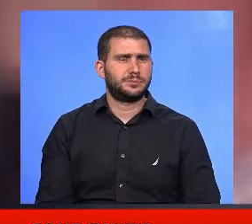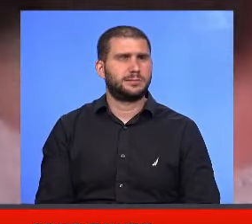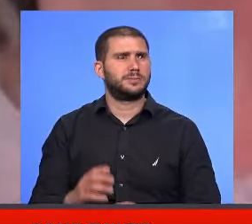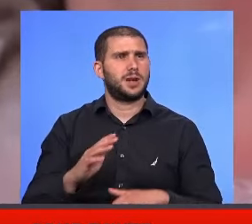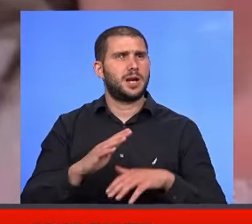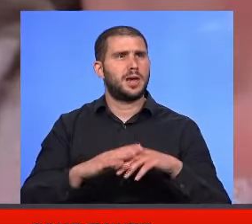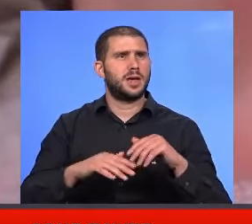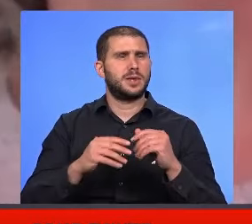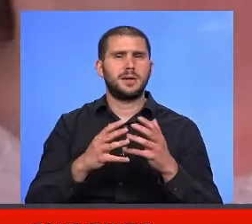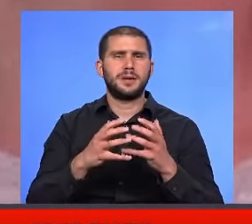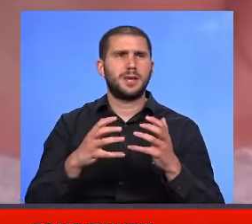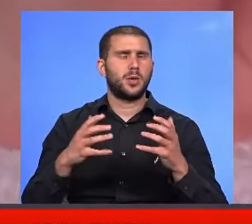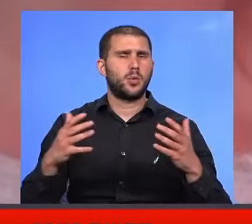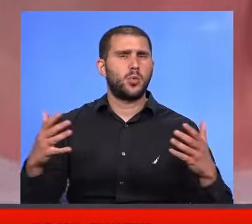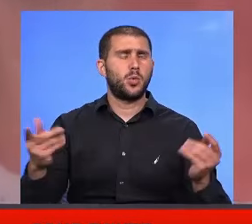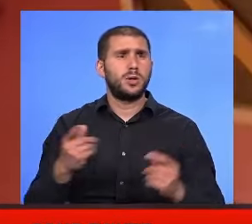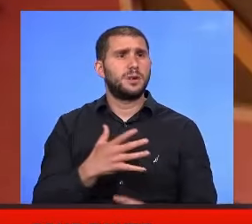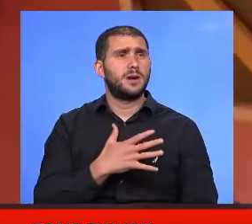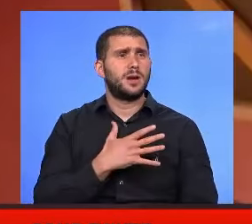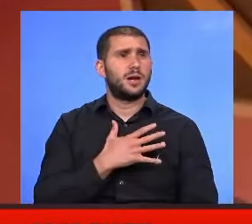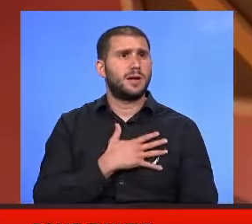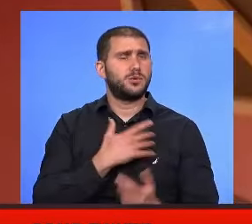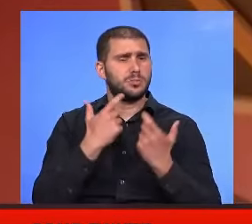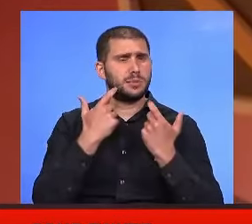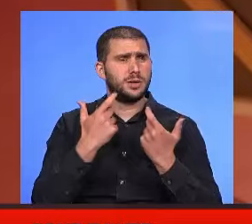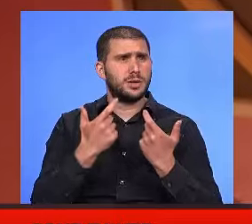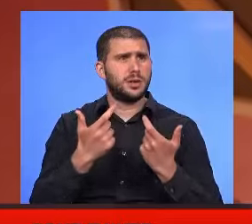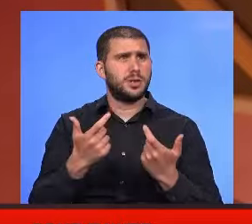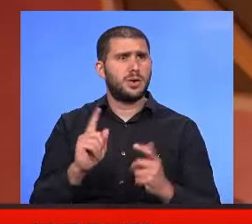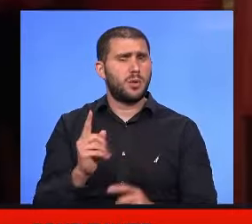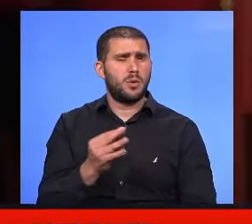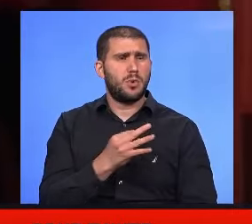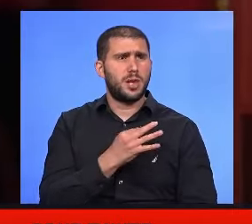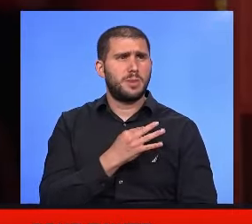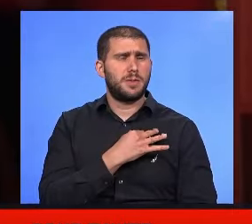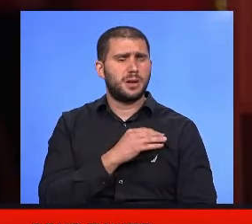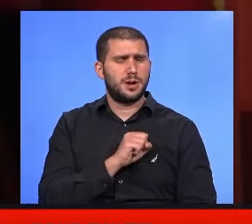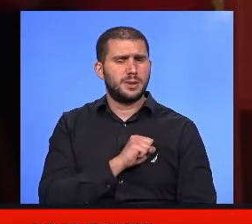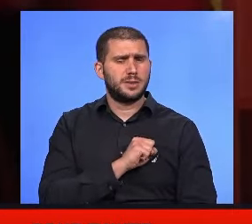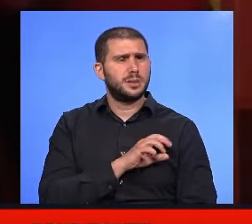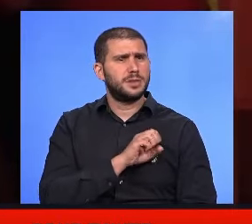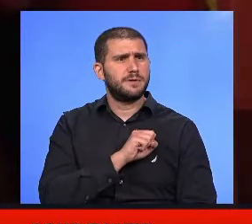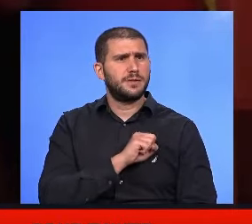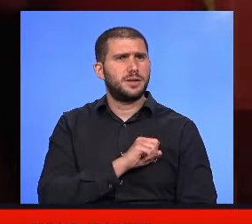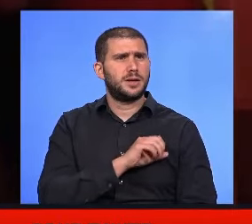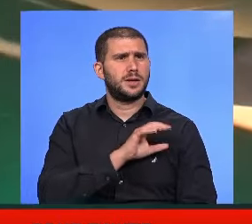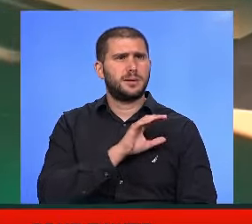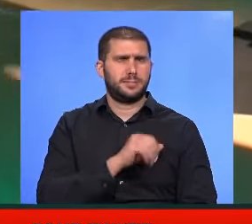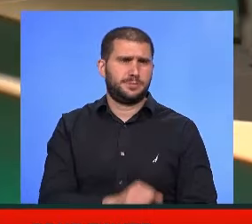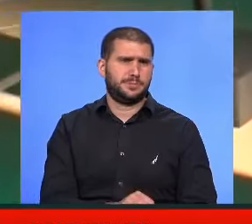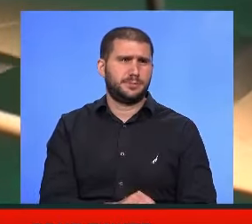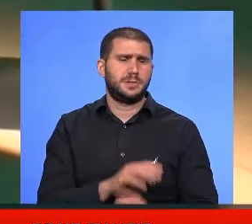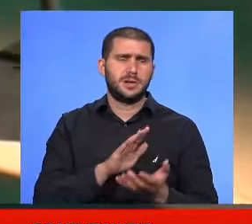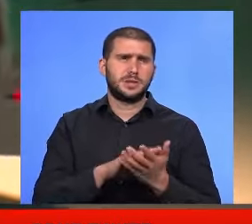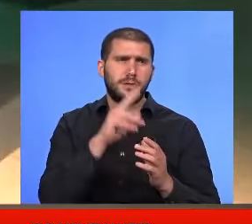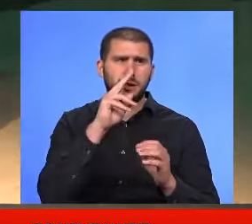הידיים הקפוצות יתרחו, והלב השומר לא להיפגע, יפעם